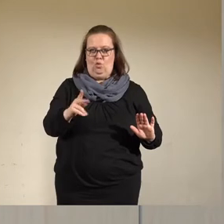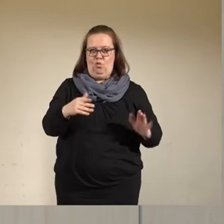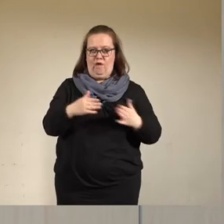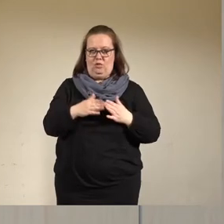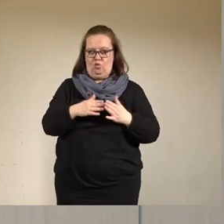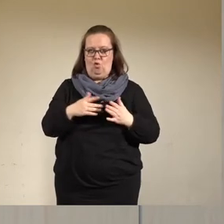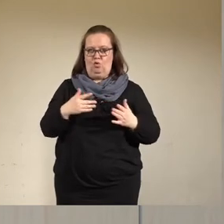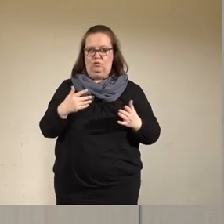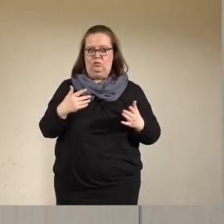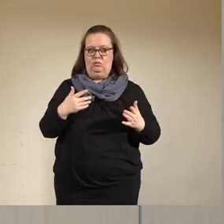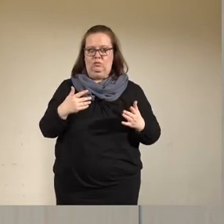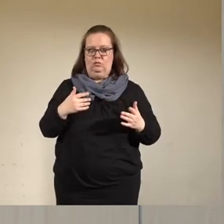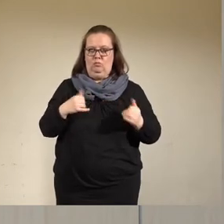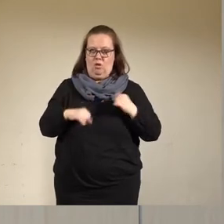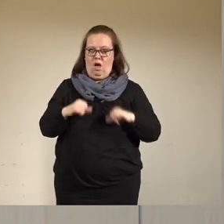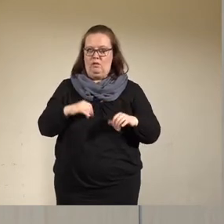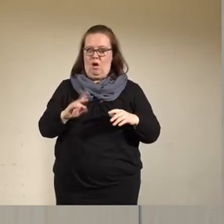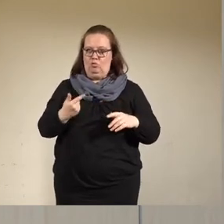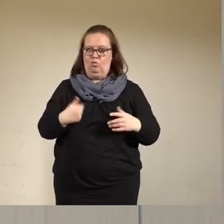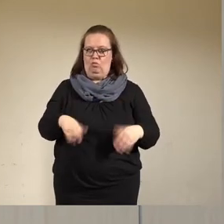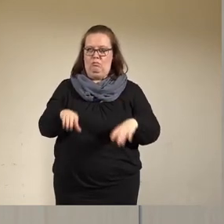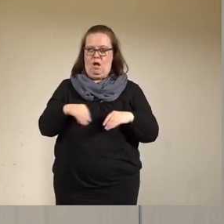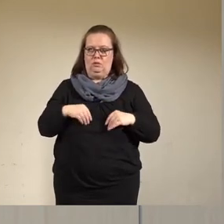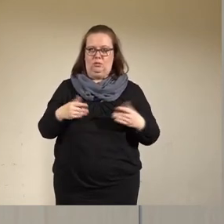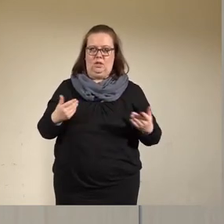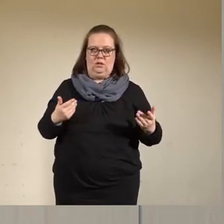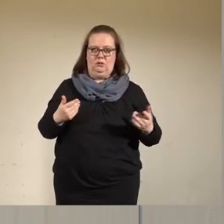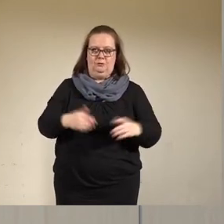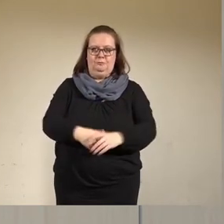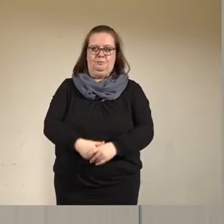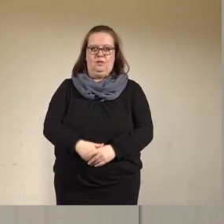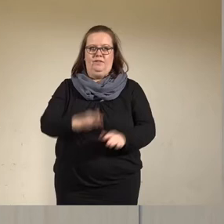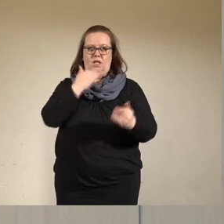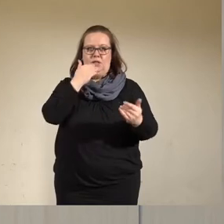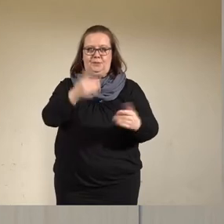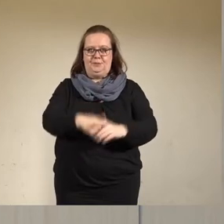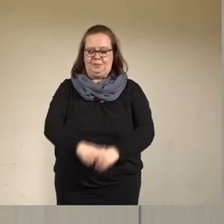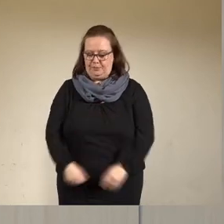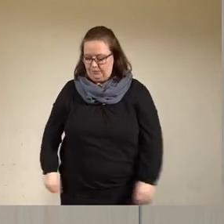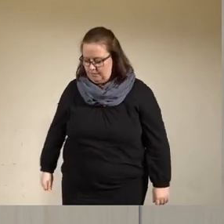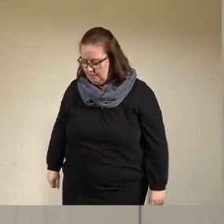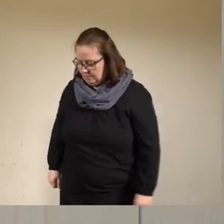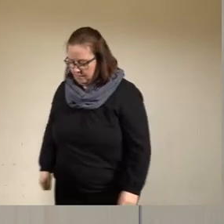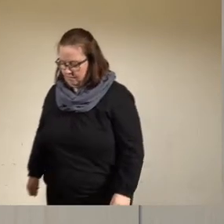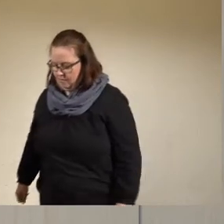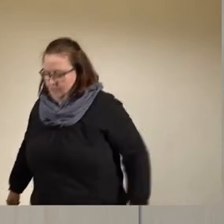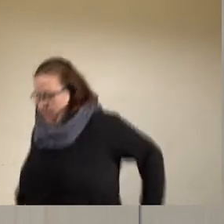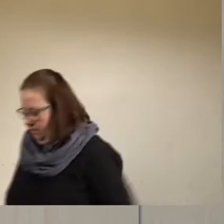CDU-Fraktion, nun leider augenscheinlich mittragen wollen. Vielen Dank.